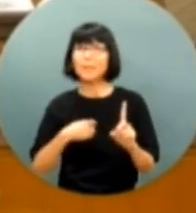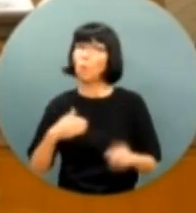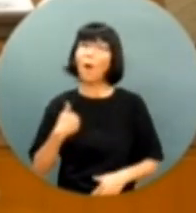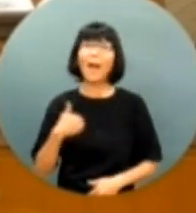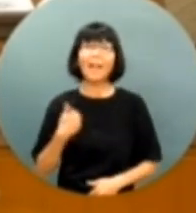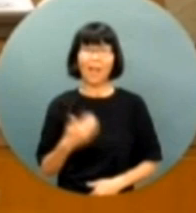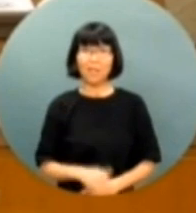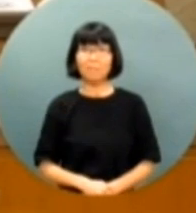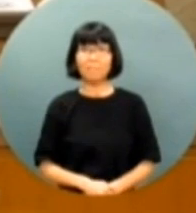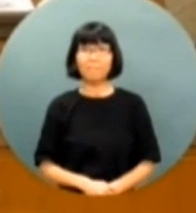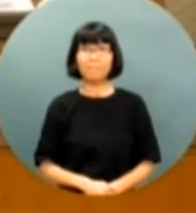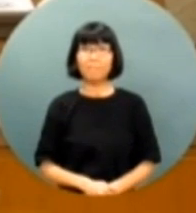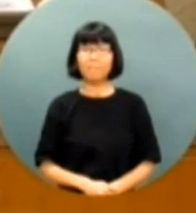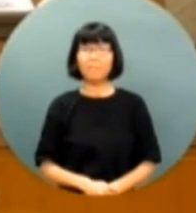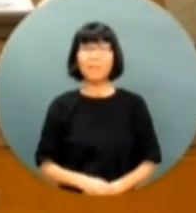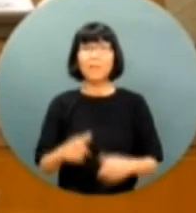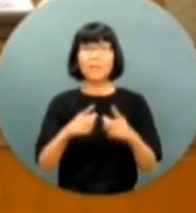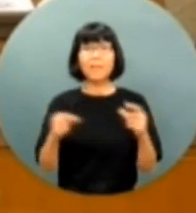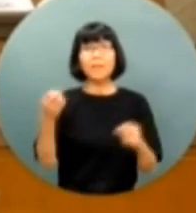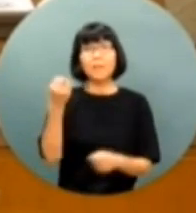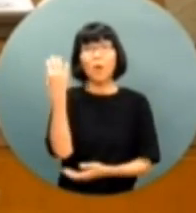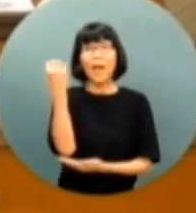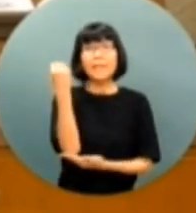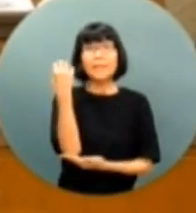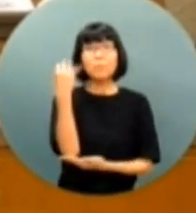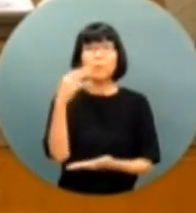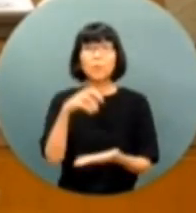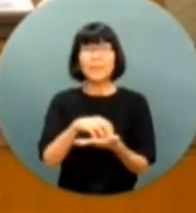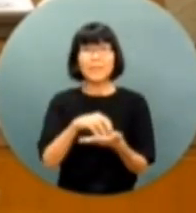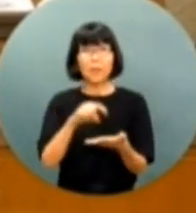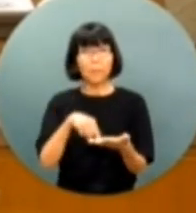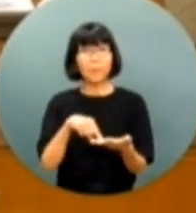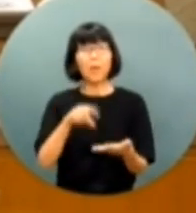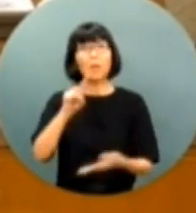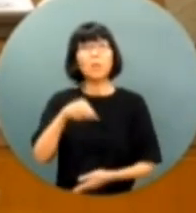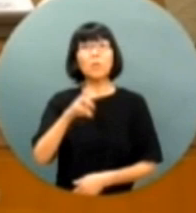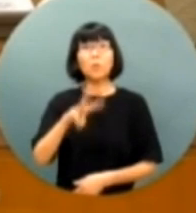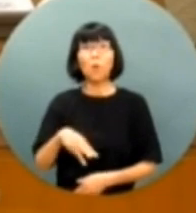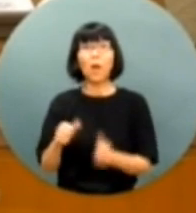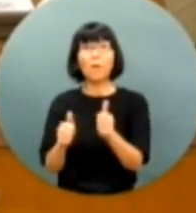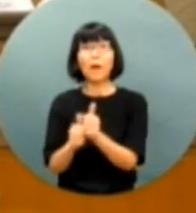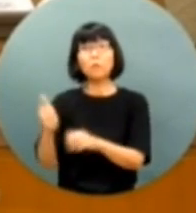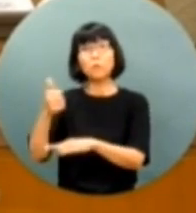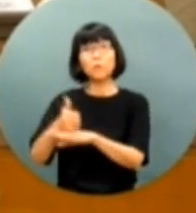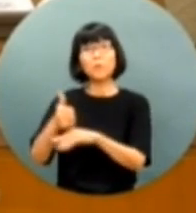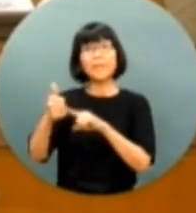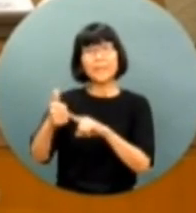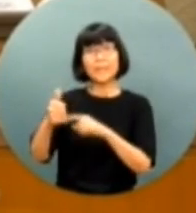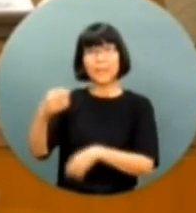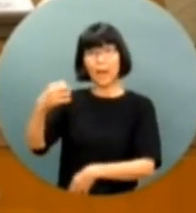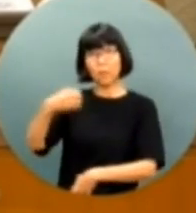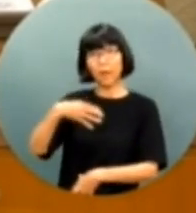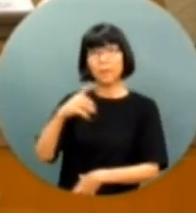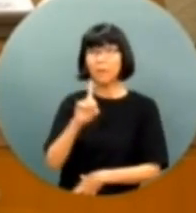先ほども申し上げましたが、日本海新聞の記事によりますと、野川副知事は、この件に限らず、普段